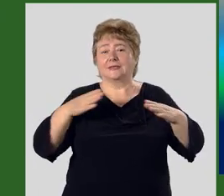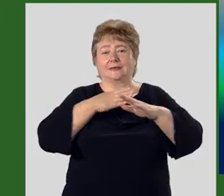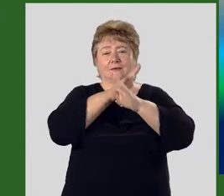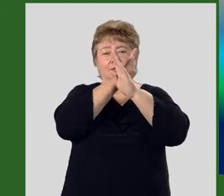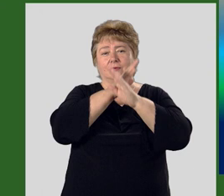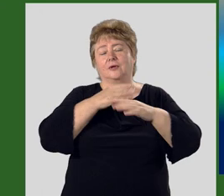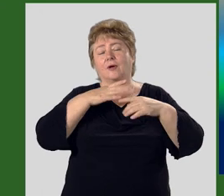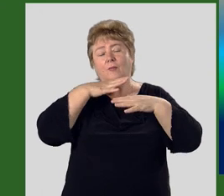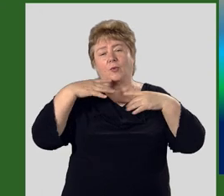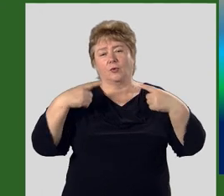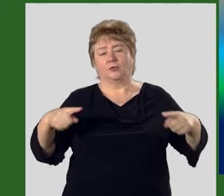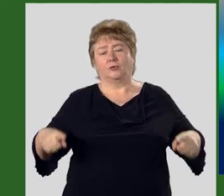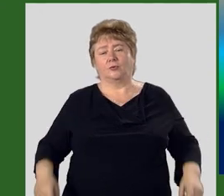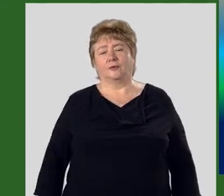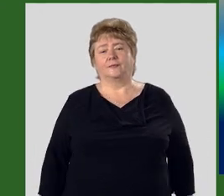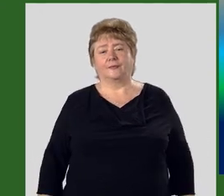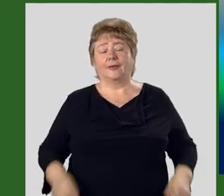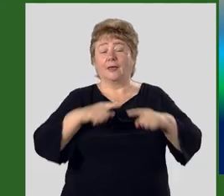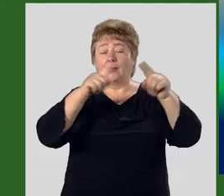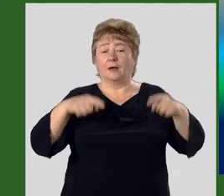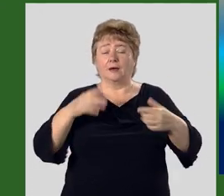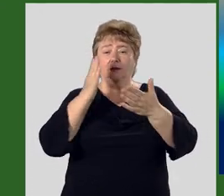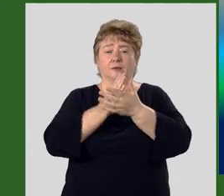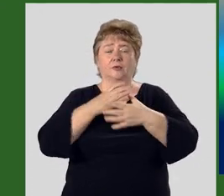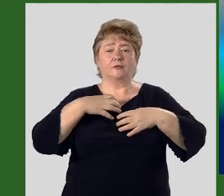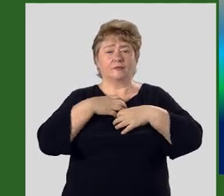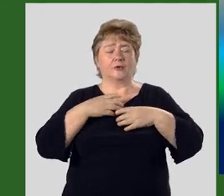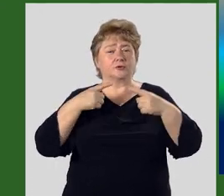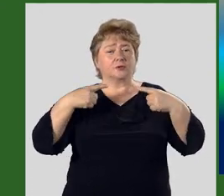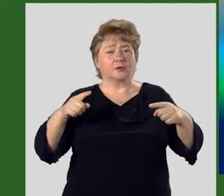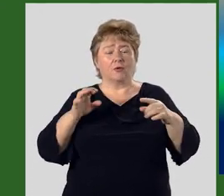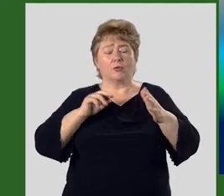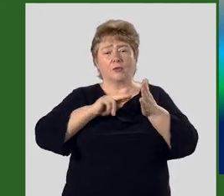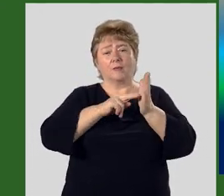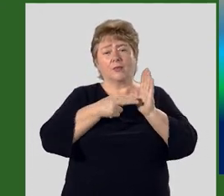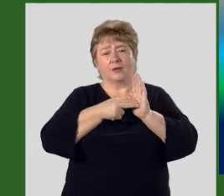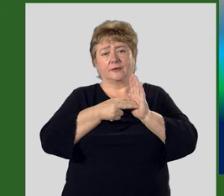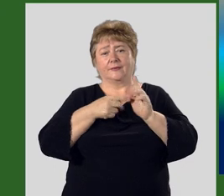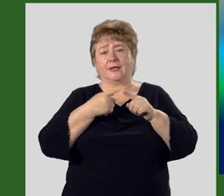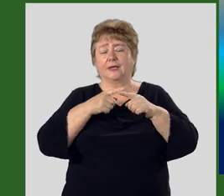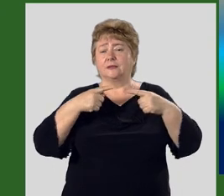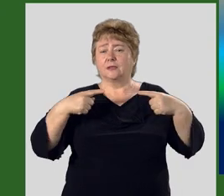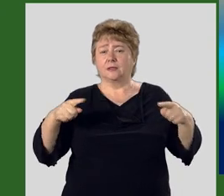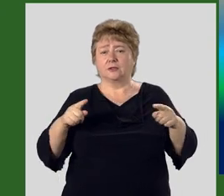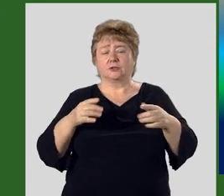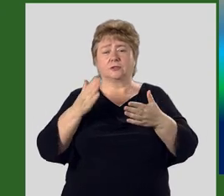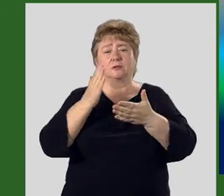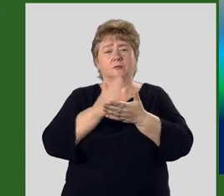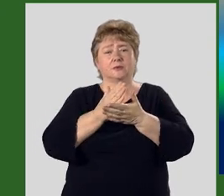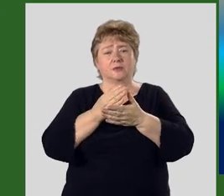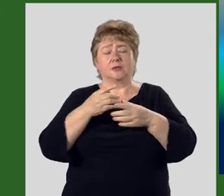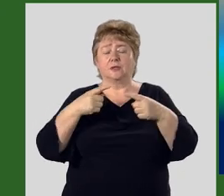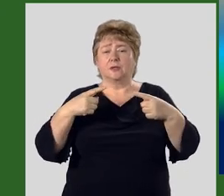вершин и многое другое. Карты имеют важные отличия от планов. Эти отличия